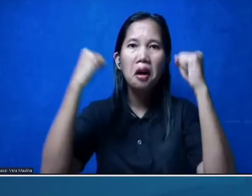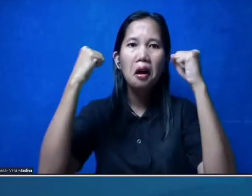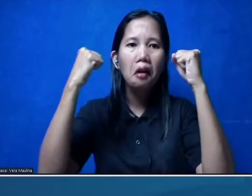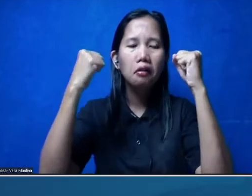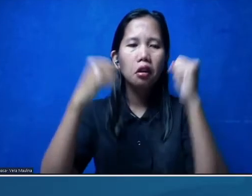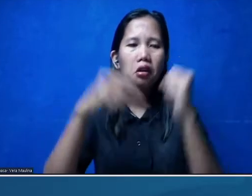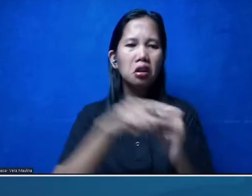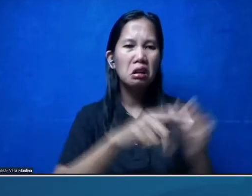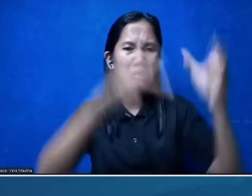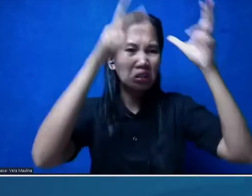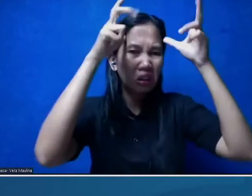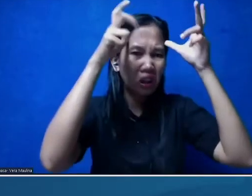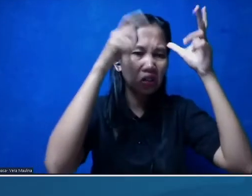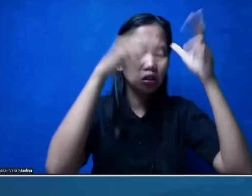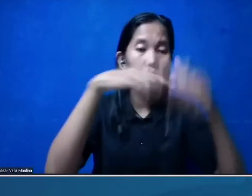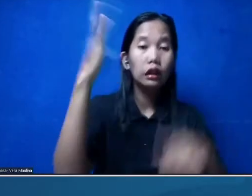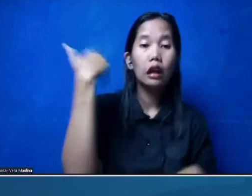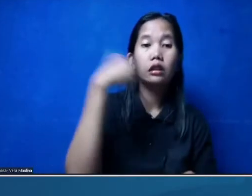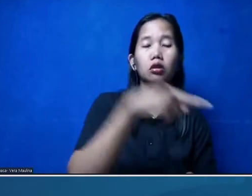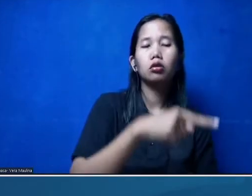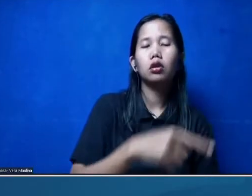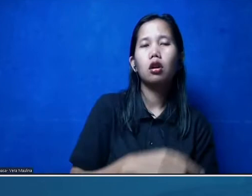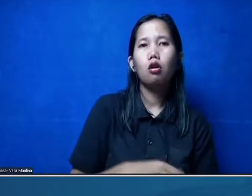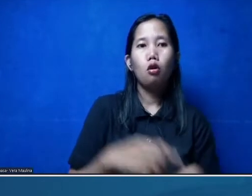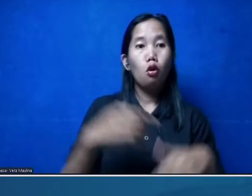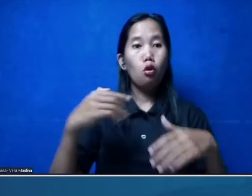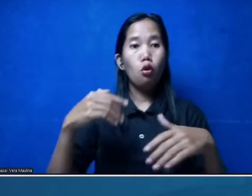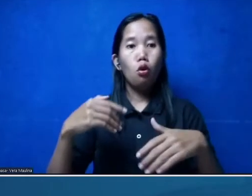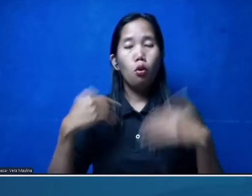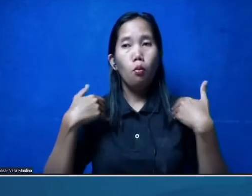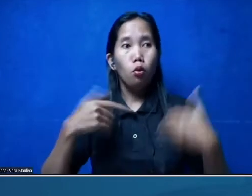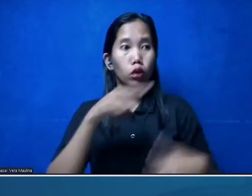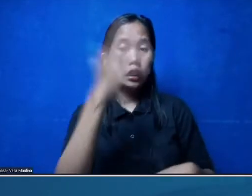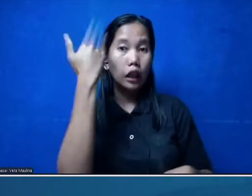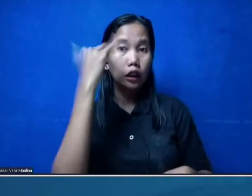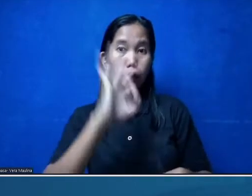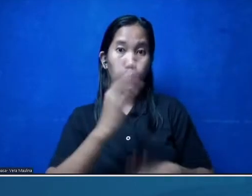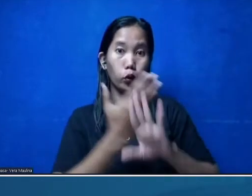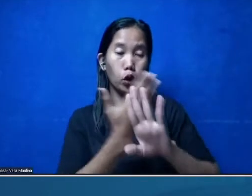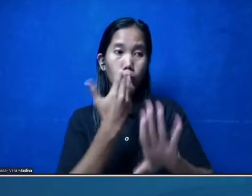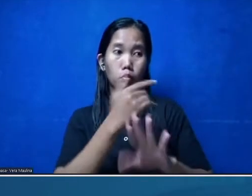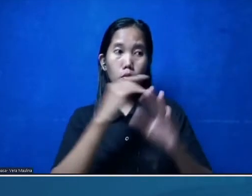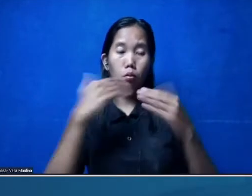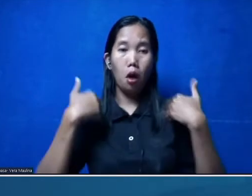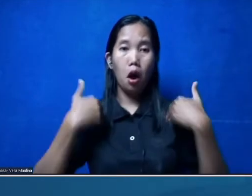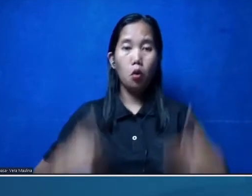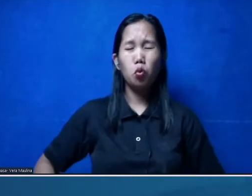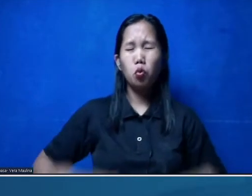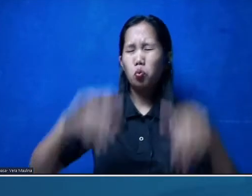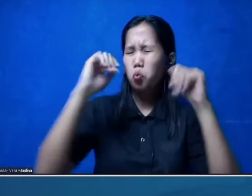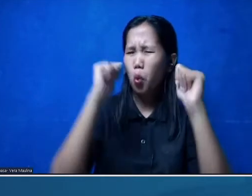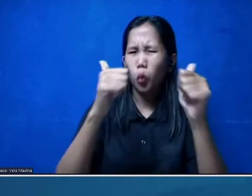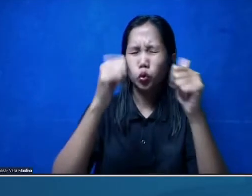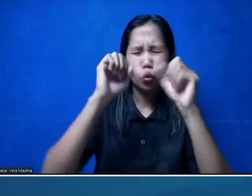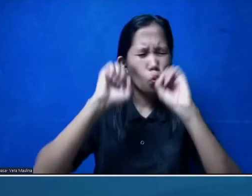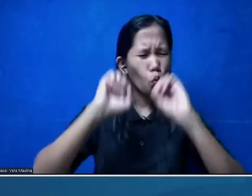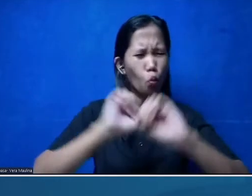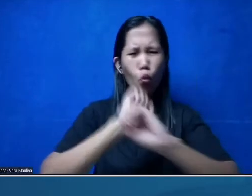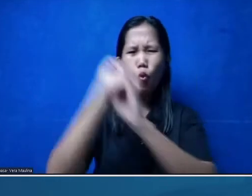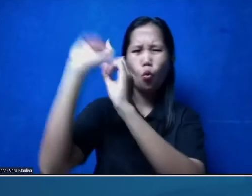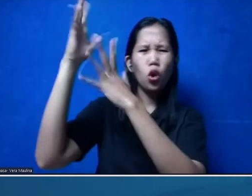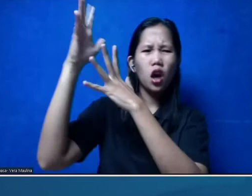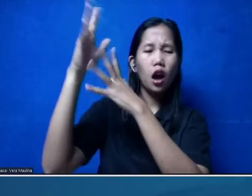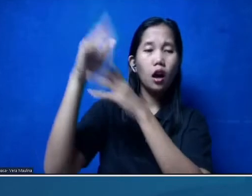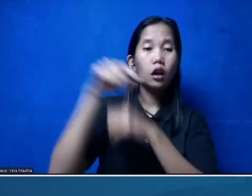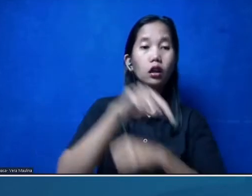cahaya karena karakternya masih sesuai dengan karakter tabiatnya masih sesuai dengan tabiat